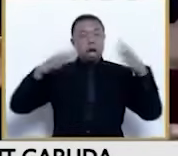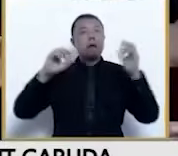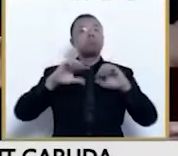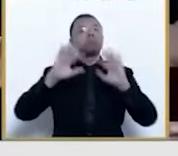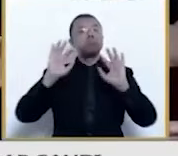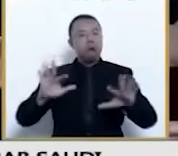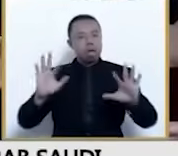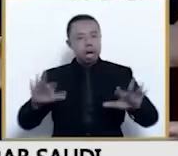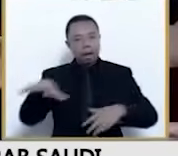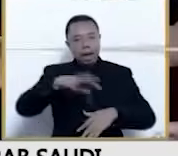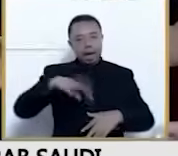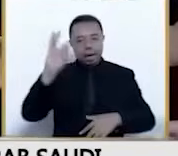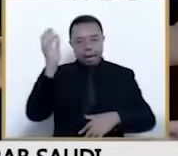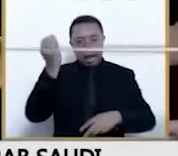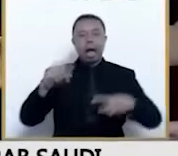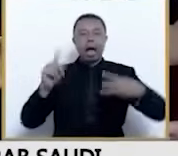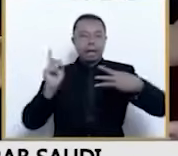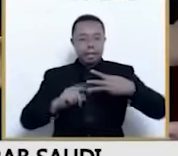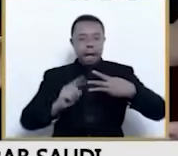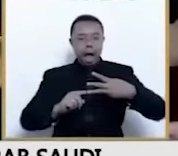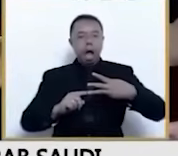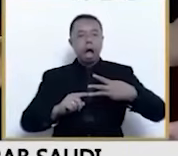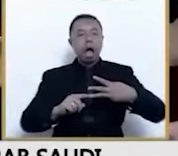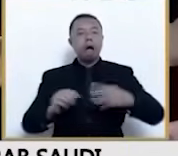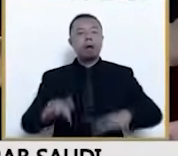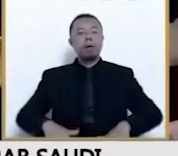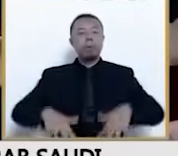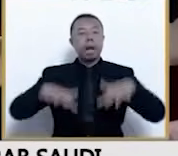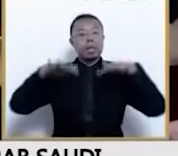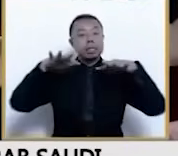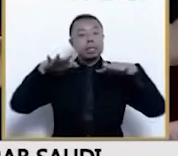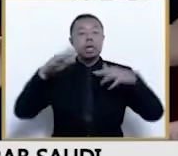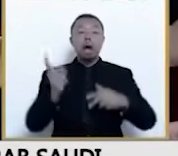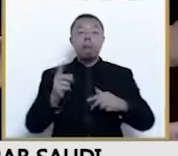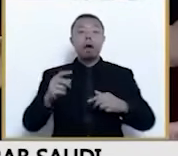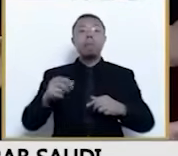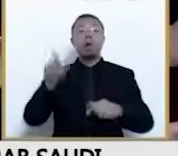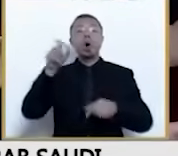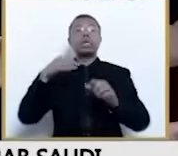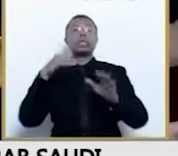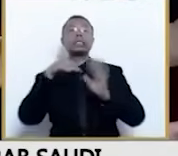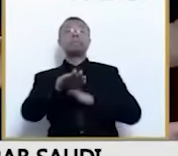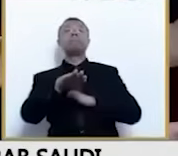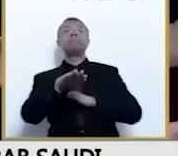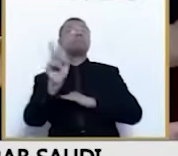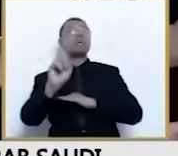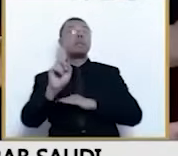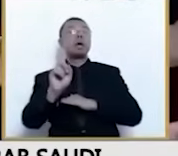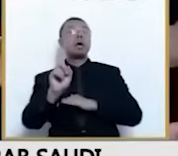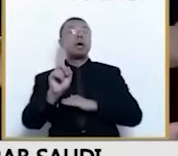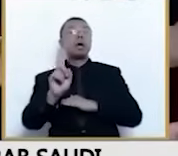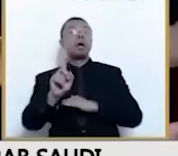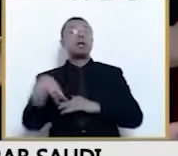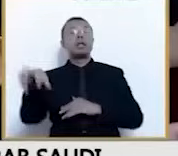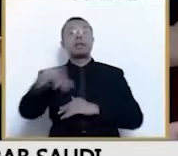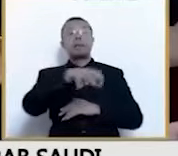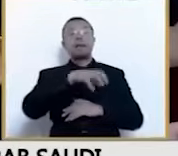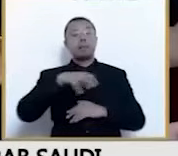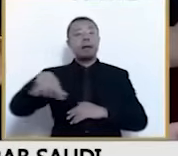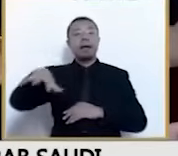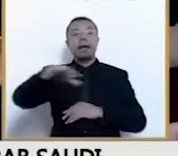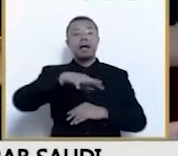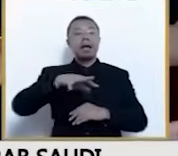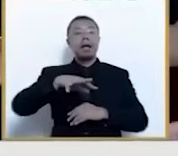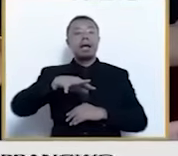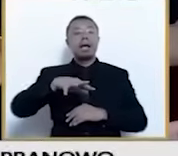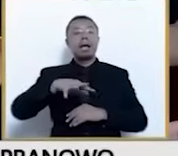di Jakarta. Dan yang ketiga adalah banjir kiriman dari tempat sekitar